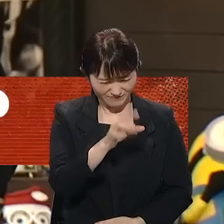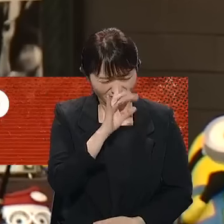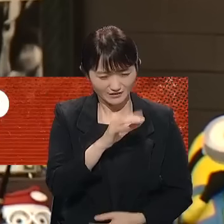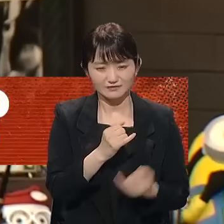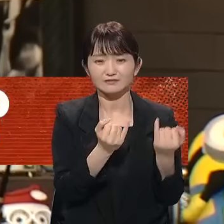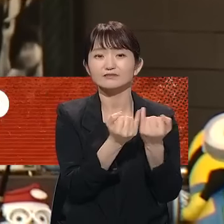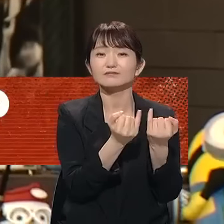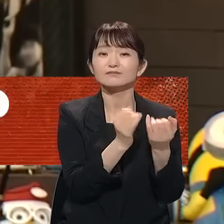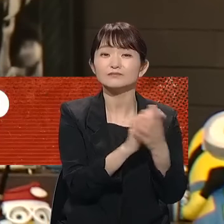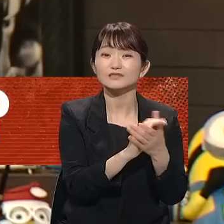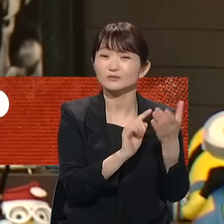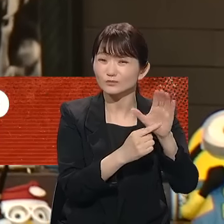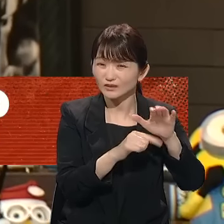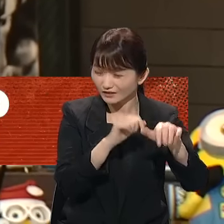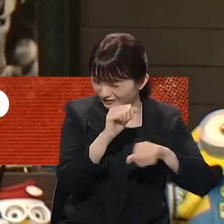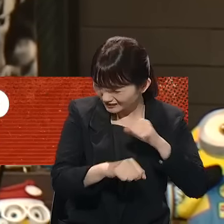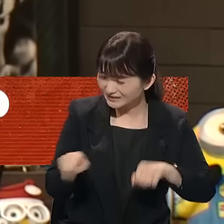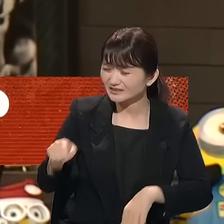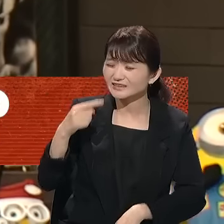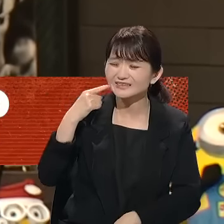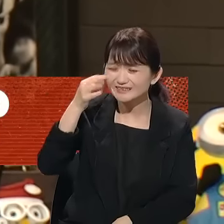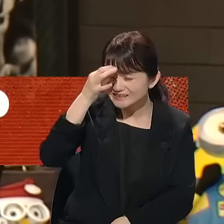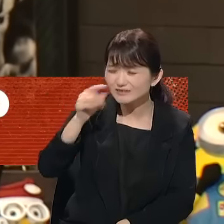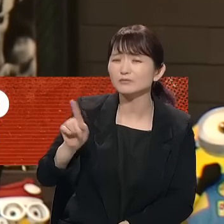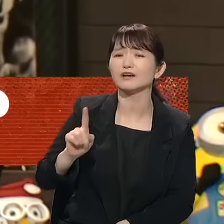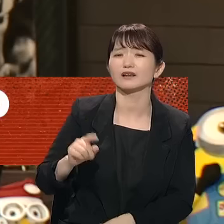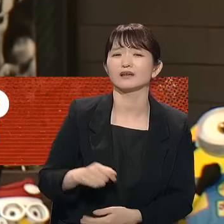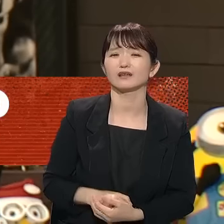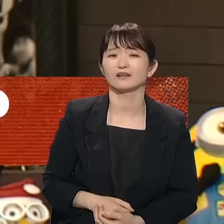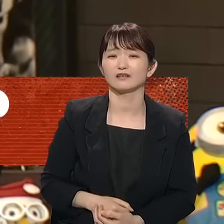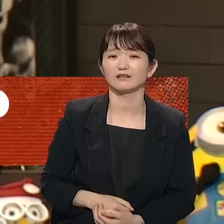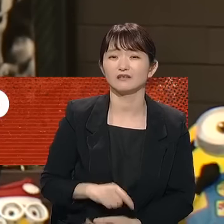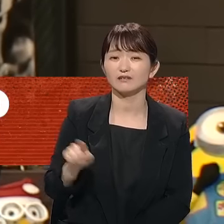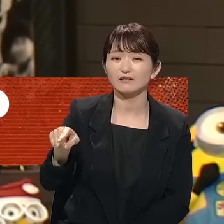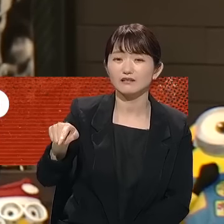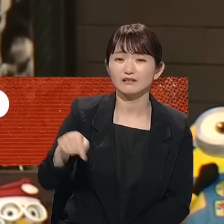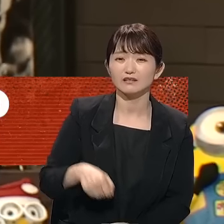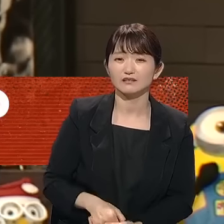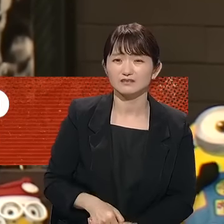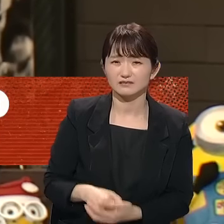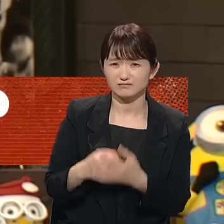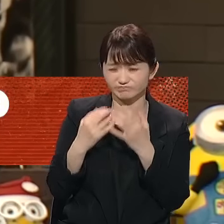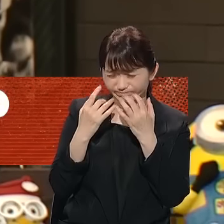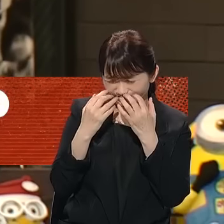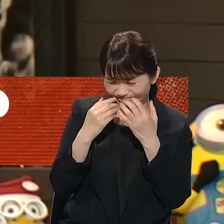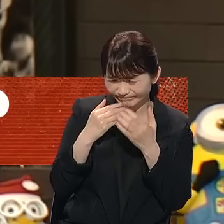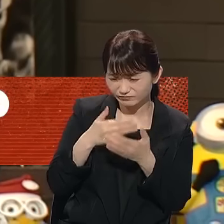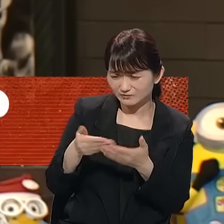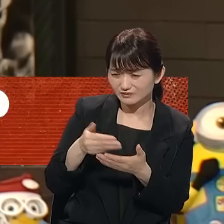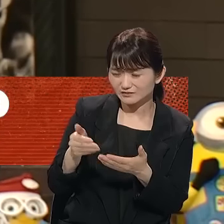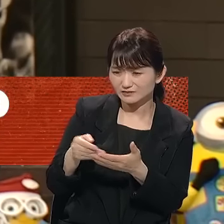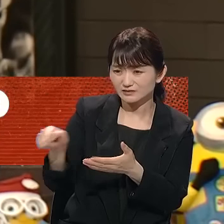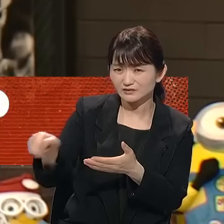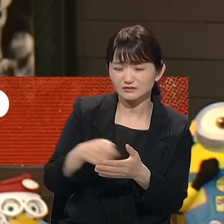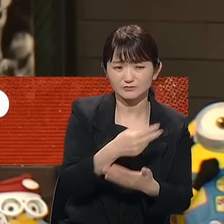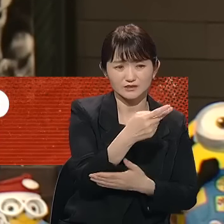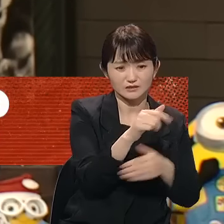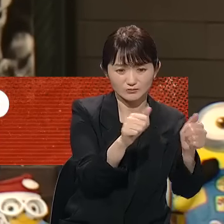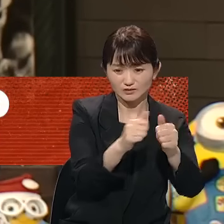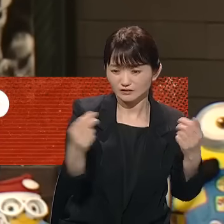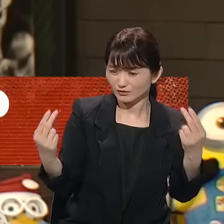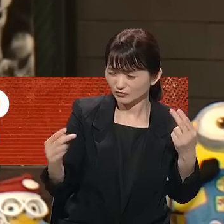여자친구. 표현의 자유, 예술, 개풀 뜯어먹는 소리하고 앉아는. 야, 어디 저런 잡스러운 그림에 다비드상을 들이밀어.